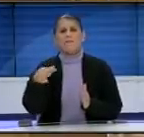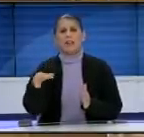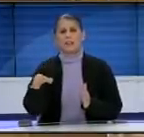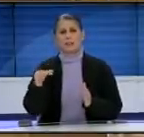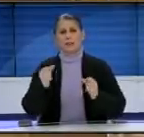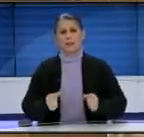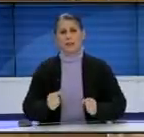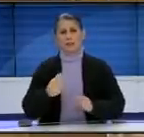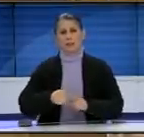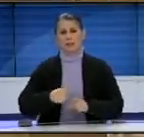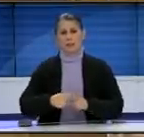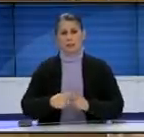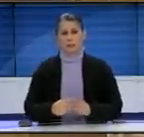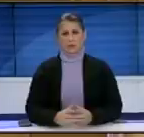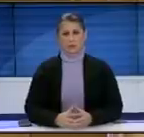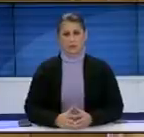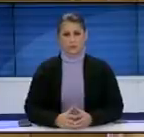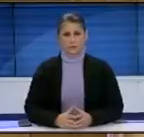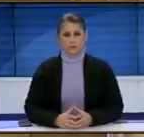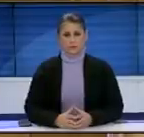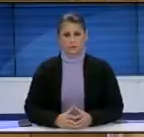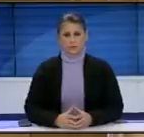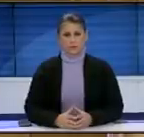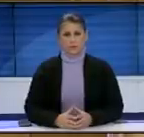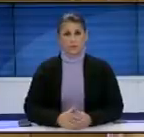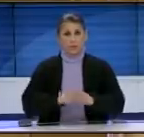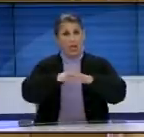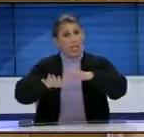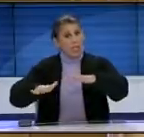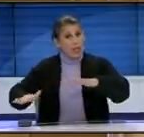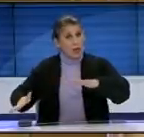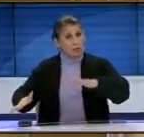Ελλάδας, το ανήσυχο Αιγαίο,